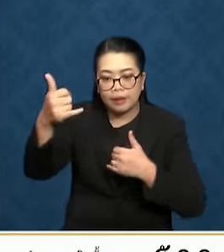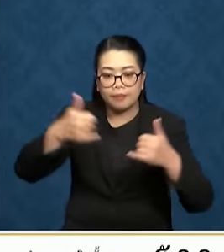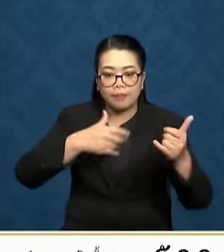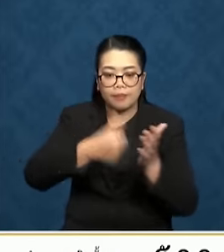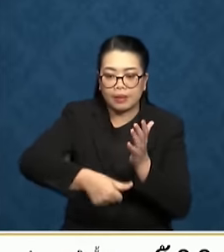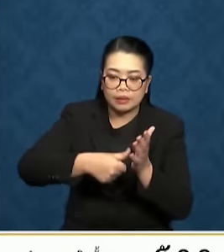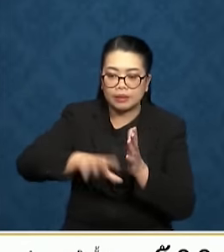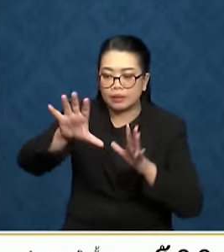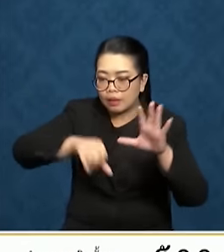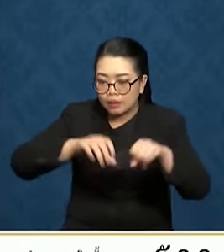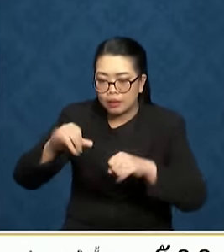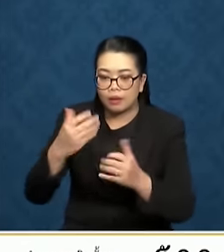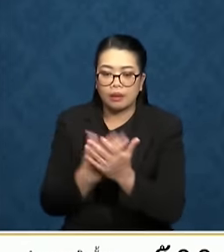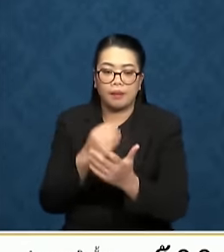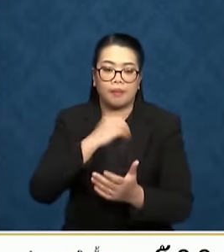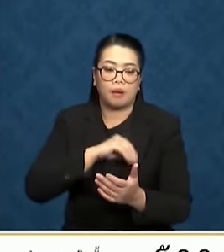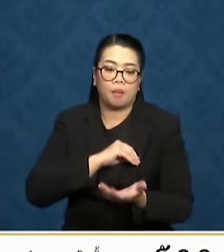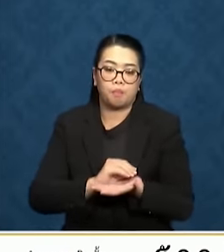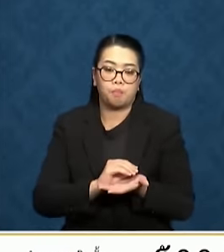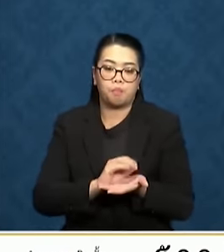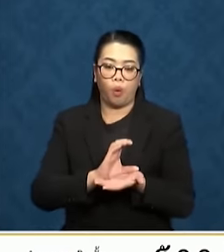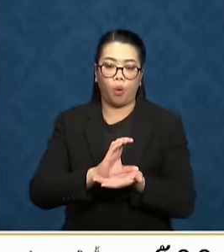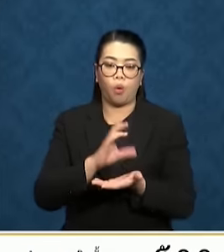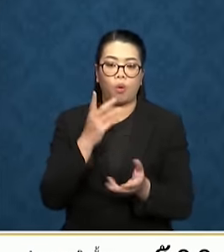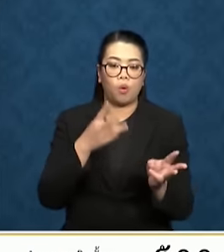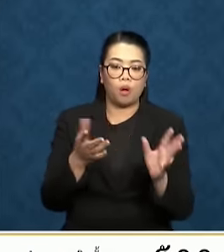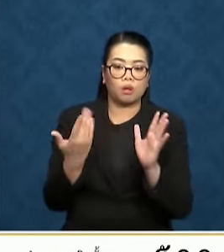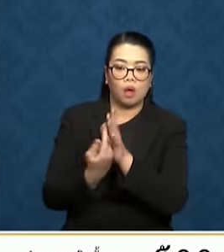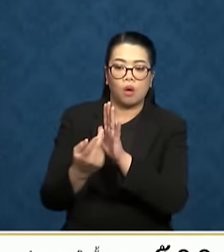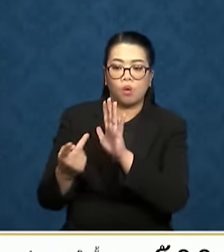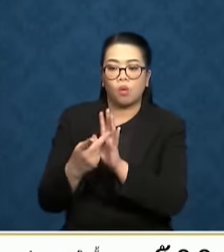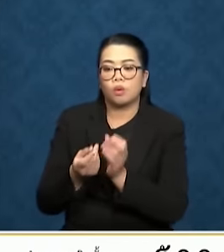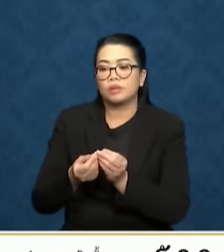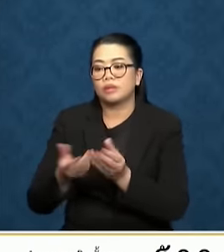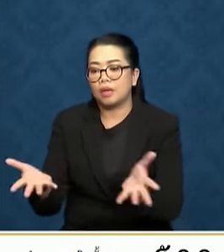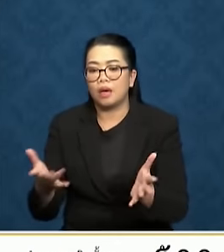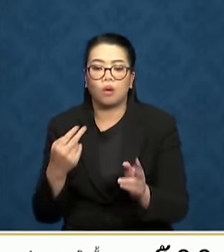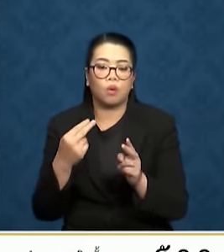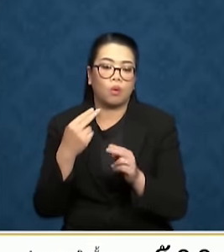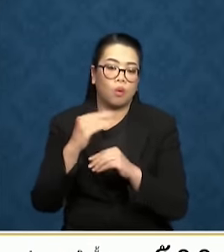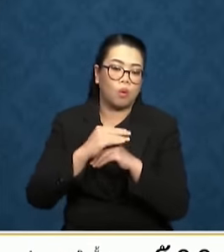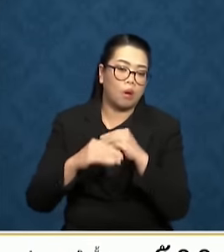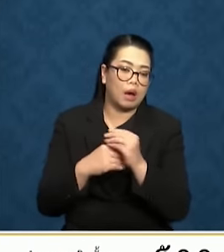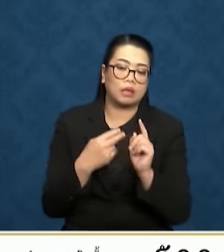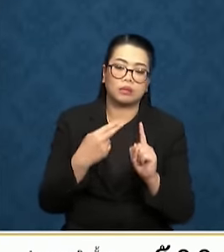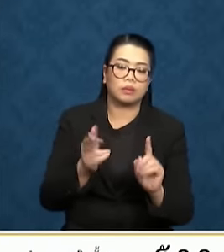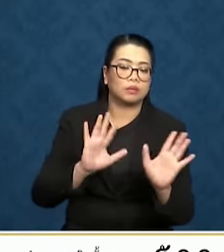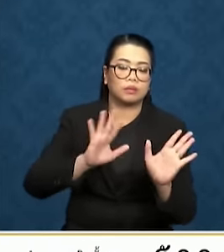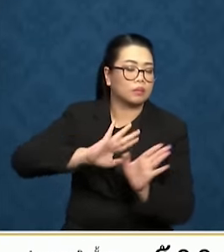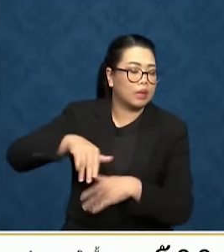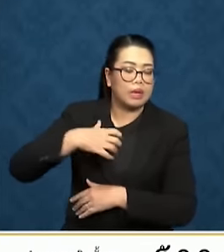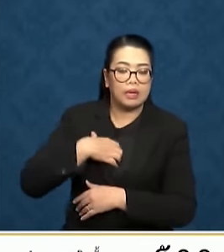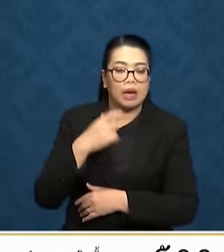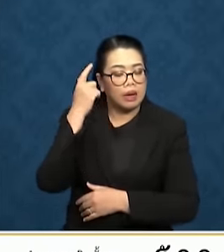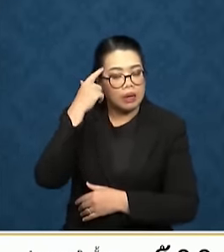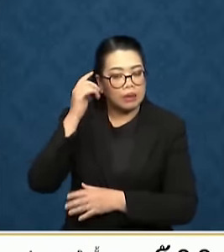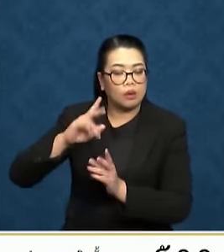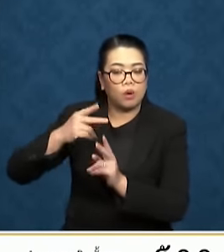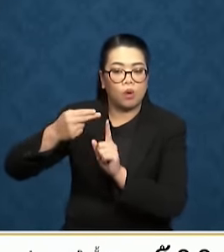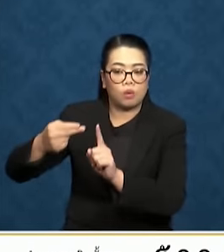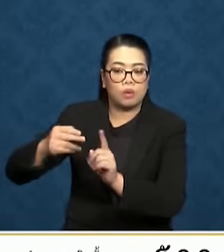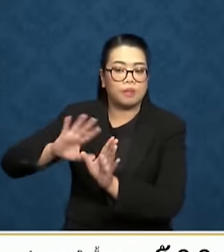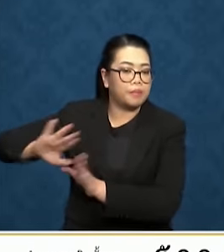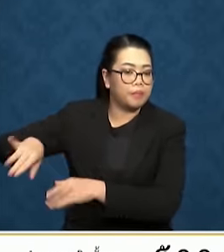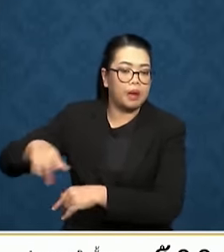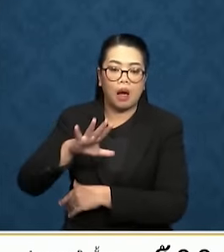โดยที่อาจจะไม่จำเป็นที่จะต้องทำเอ่อการกู้มาแจกหรือว่าการทำโครงการอย่าง Digital walletไม่ได้ตรงนี้อยากจะฟังโดยที่ไม่จำเป็นที่จะต้องมีDigital